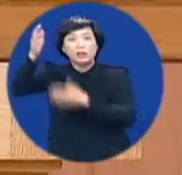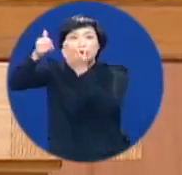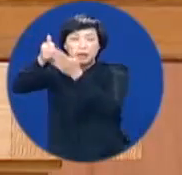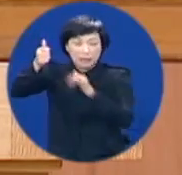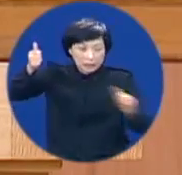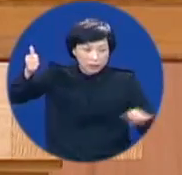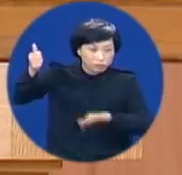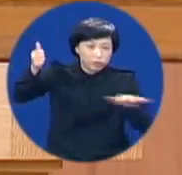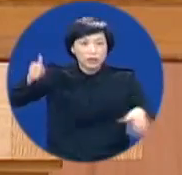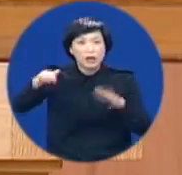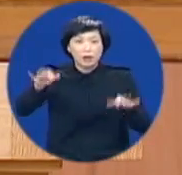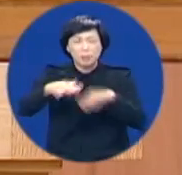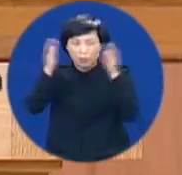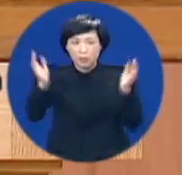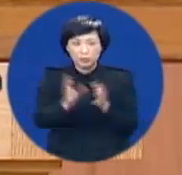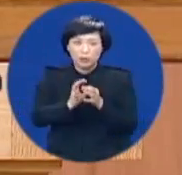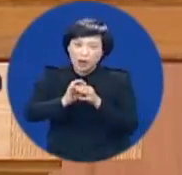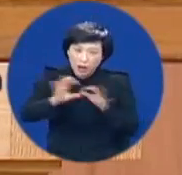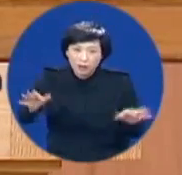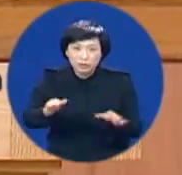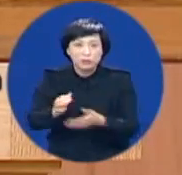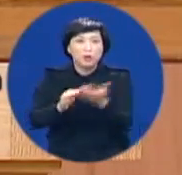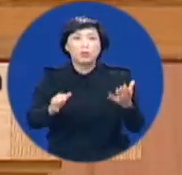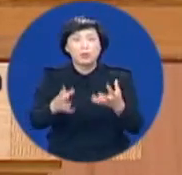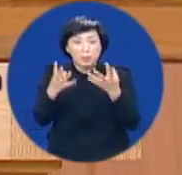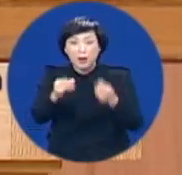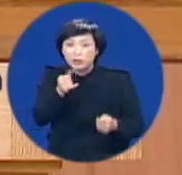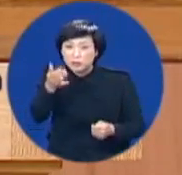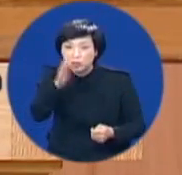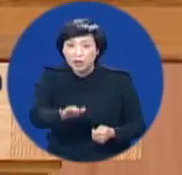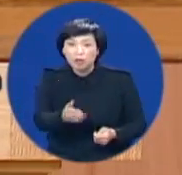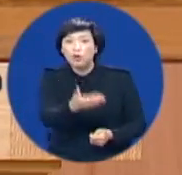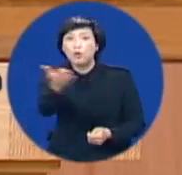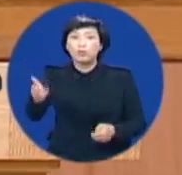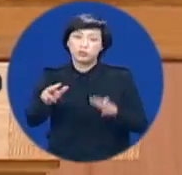파괴하고 인간과 인간 질서를 파괴하고, 그래도